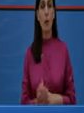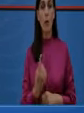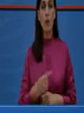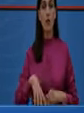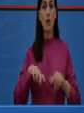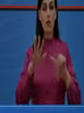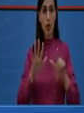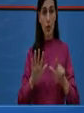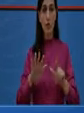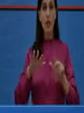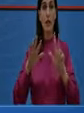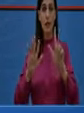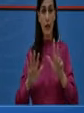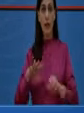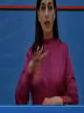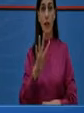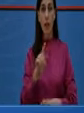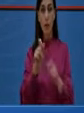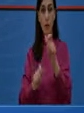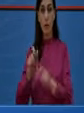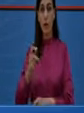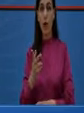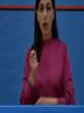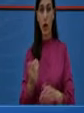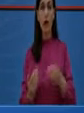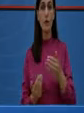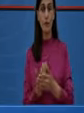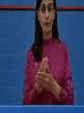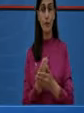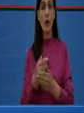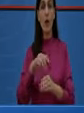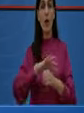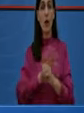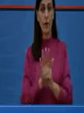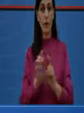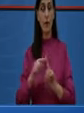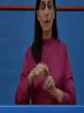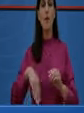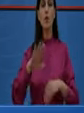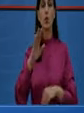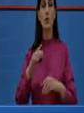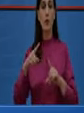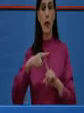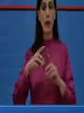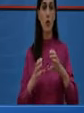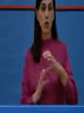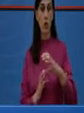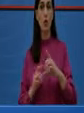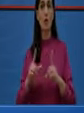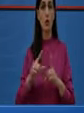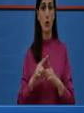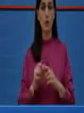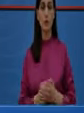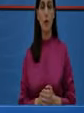aktualisht 784 persona aktiv me COVID-19, kryesisht nga Tirana, Shkodra dhe Durrësi.